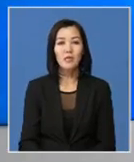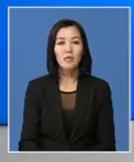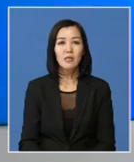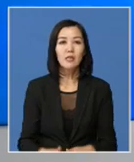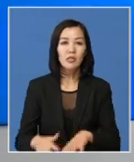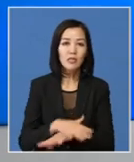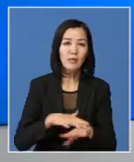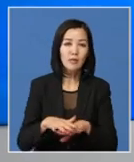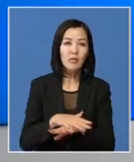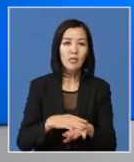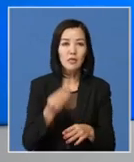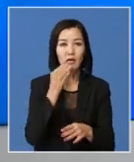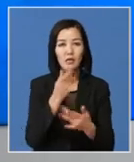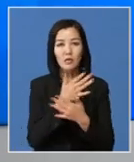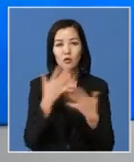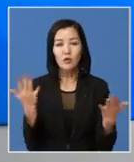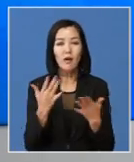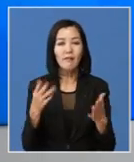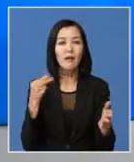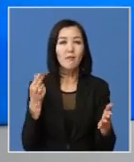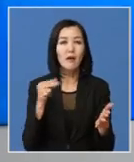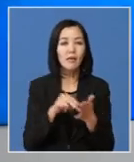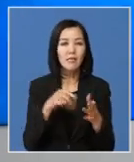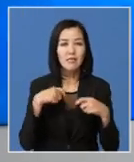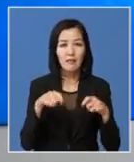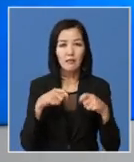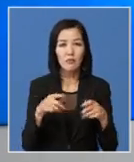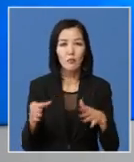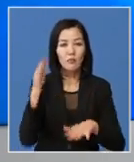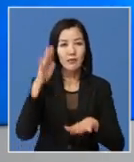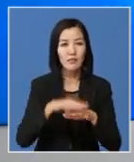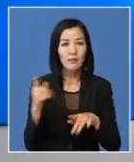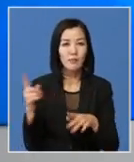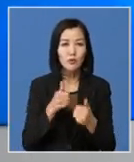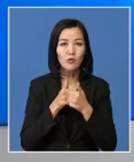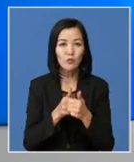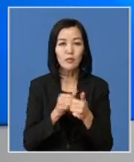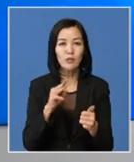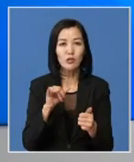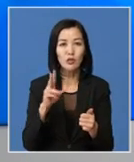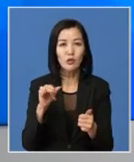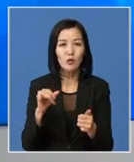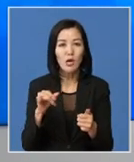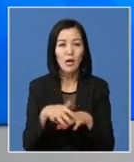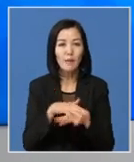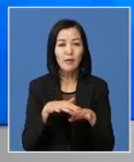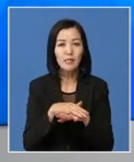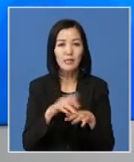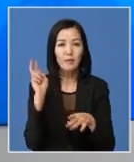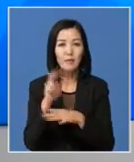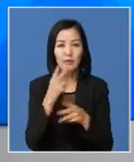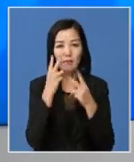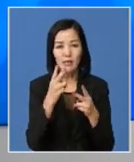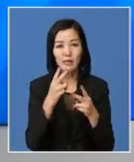Жәрменкедегі азық-түлік қандай бағада сатылып жатыр? Облыс әкімінің бірінші орынбасары Ләззат Тұрлашев жер үй коммуналдық базарына барып қайтты. Ондағы тауар